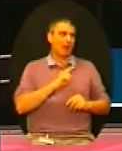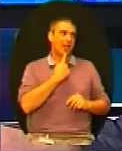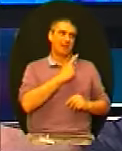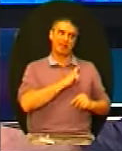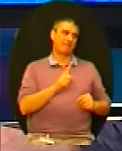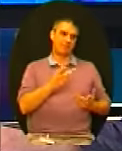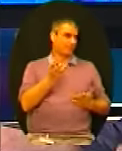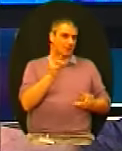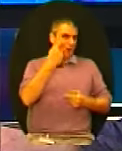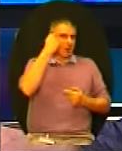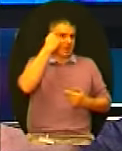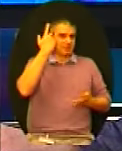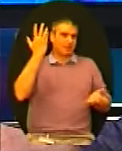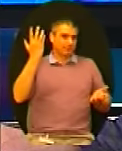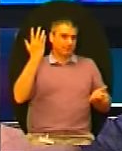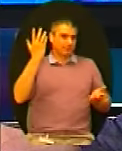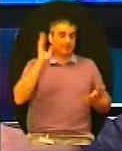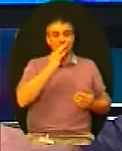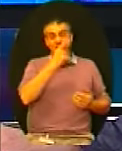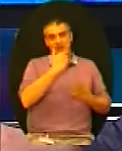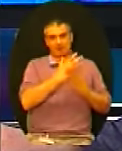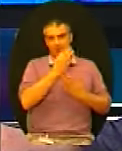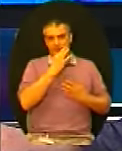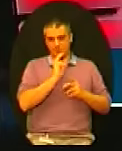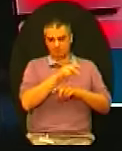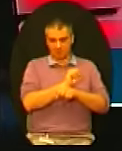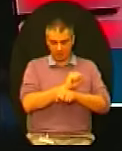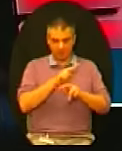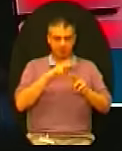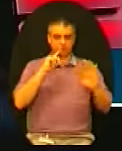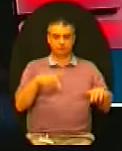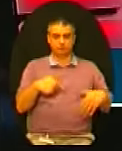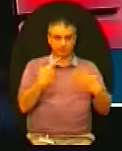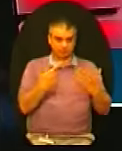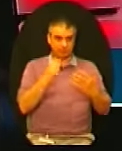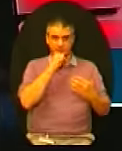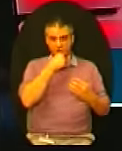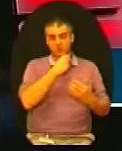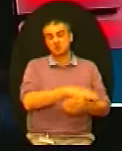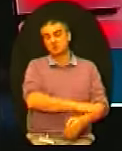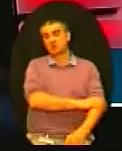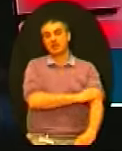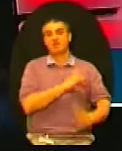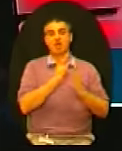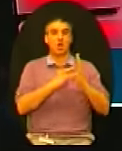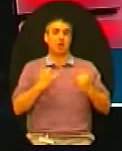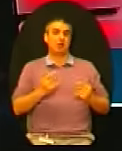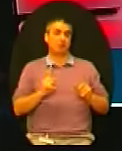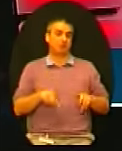never, כי אתה אף פעם לא יכול לדעת, למרות שבגילו הוא עכשיו מתחיל לרצות, אחר כך שעוד 7 שנים התיישנות, לפחות לפי החוק הקיים,